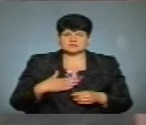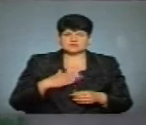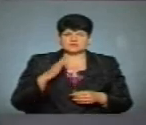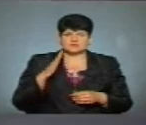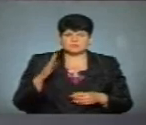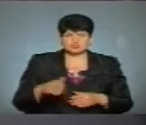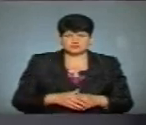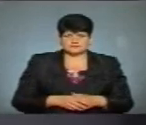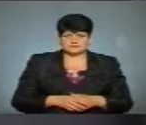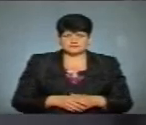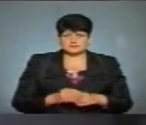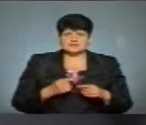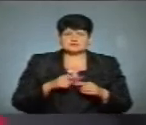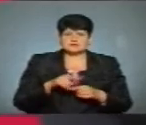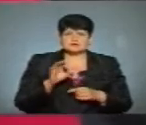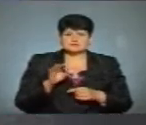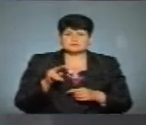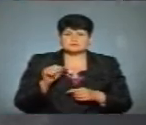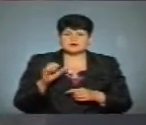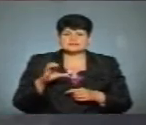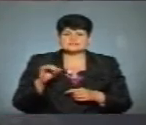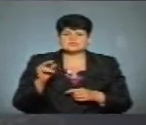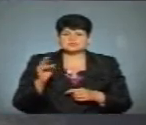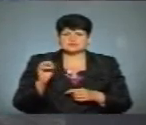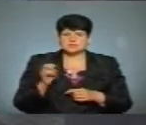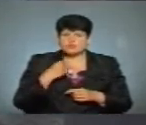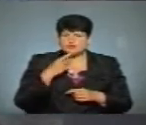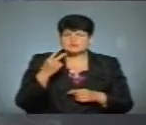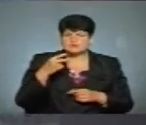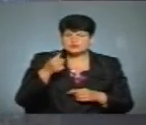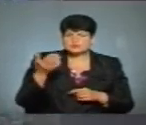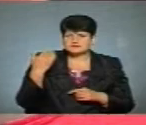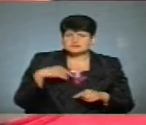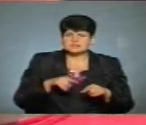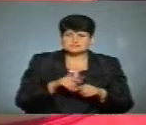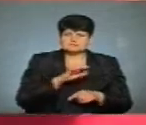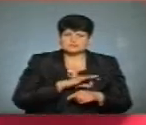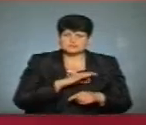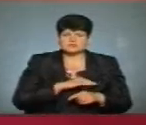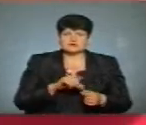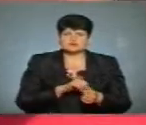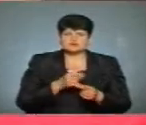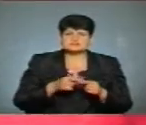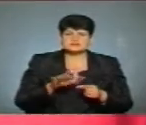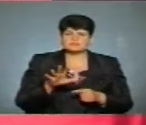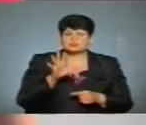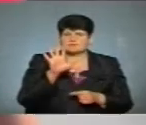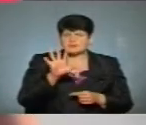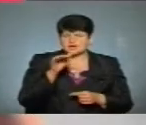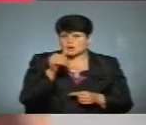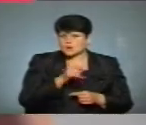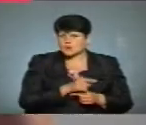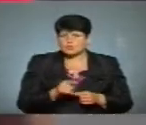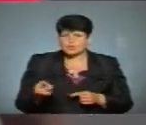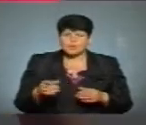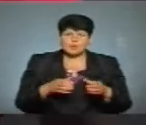майбутнього. А це Олександр Пасічник. Каже, 20 років тому теж вживав наркотики. Це тривало 5 років.